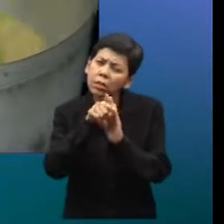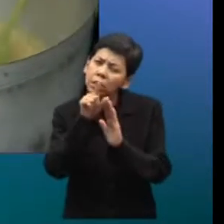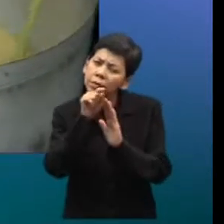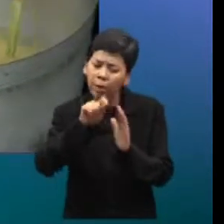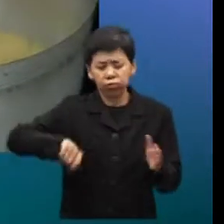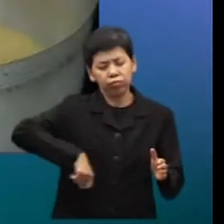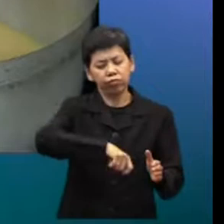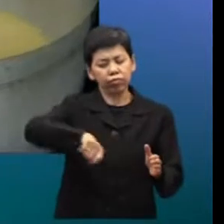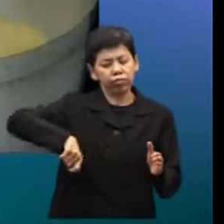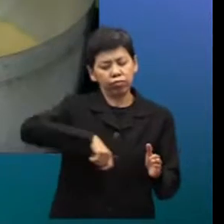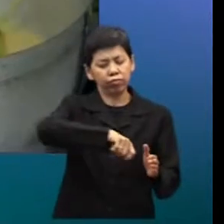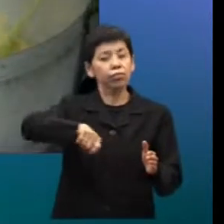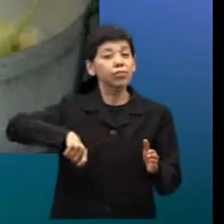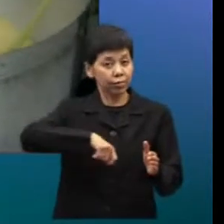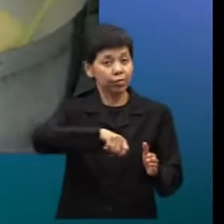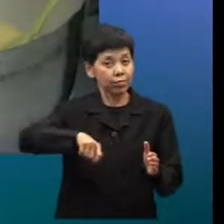ที